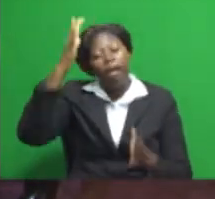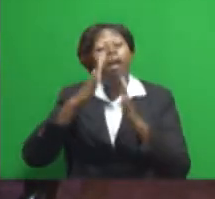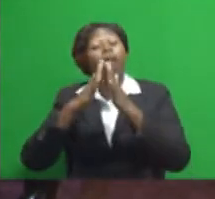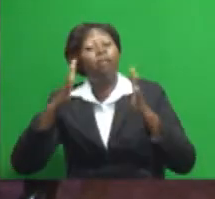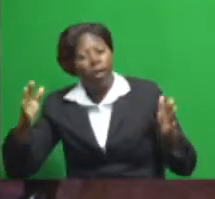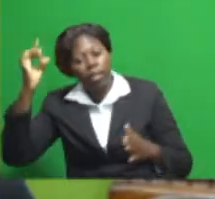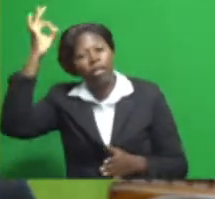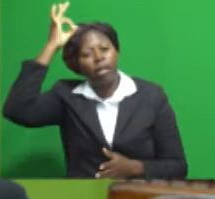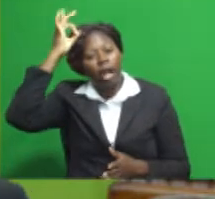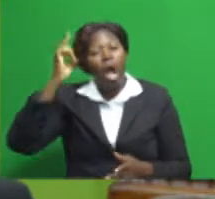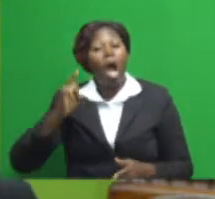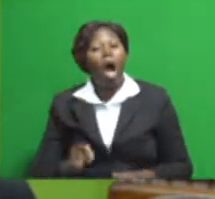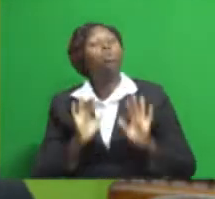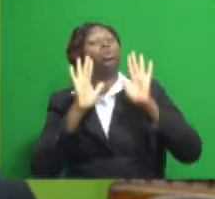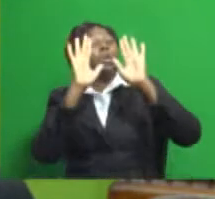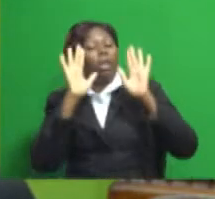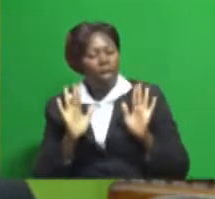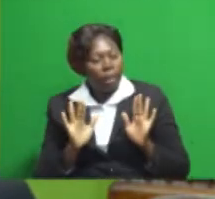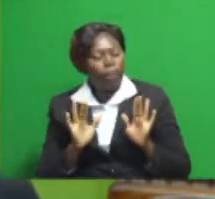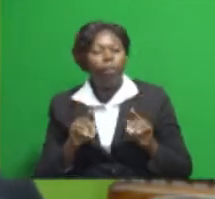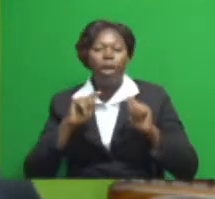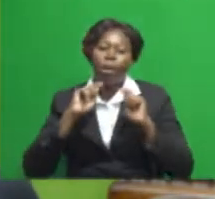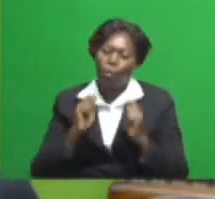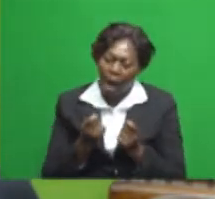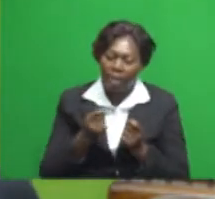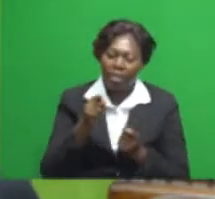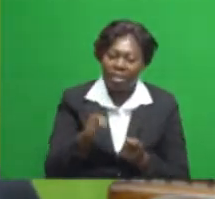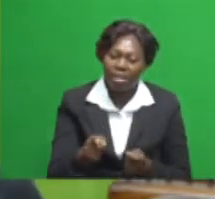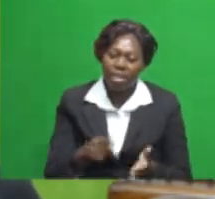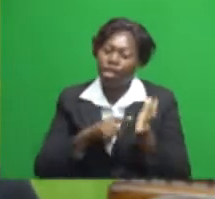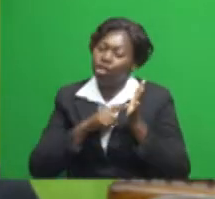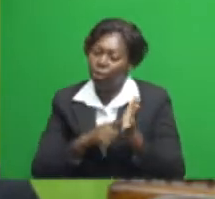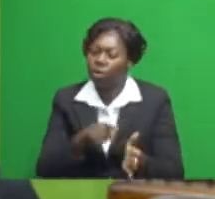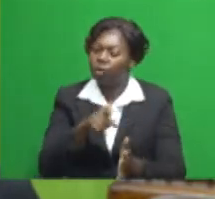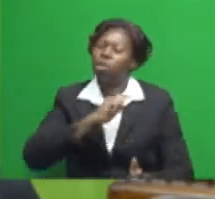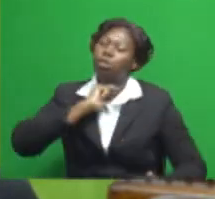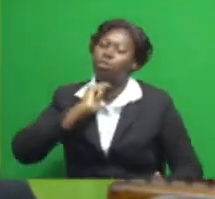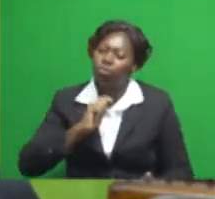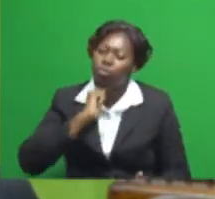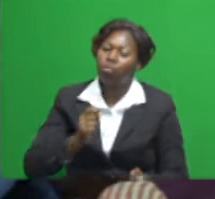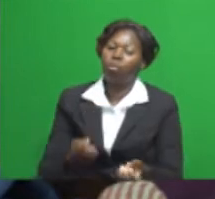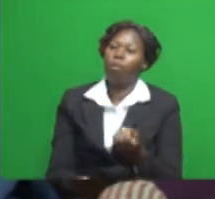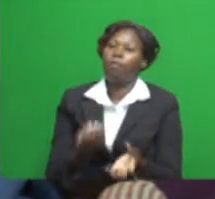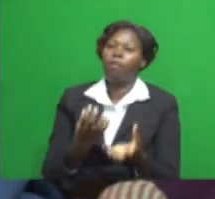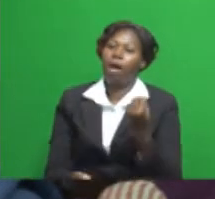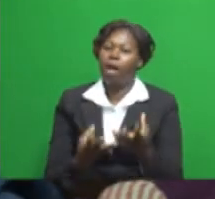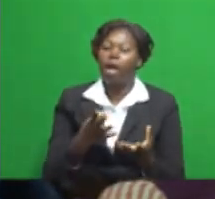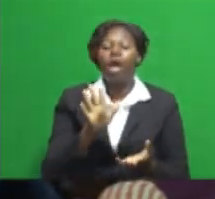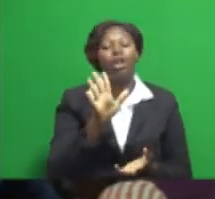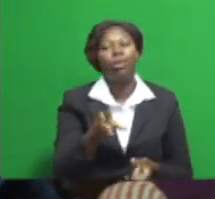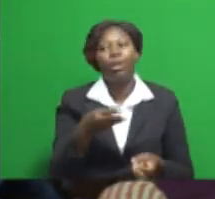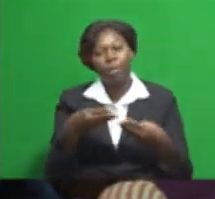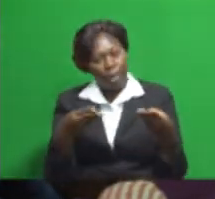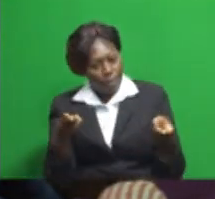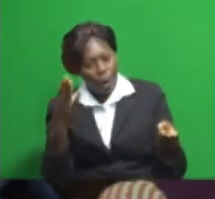zvakamunetsa because chinoratidza kuti waive moto vatereri vane simba vakabata vakomana vachivakanda moto kwanzi